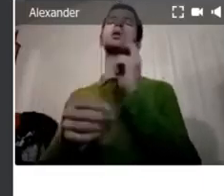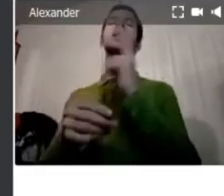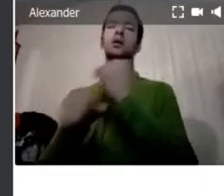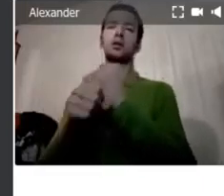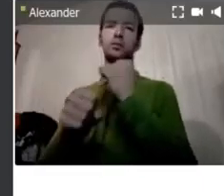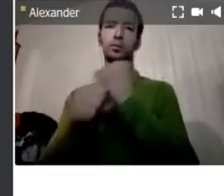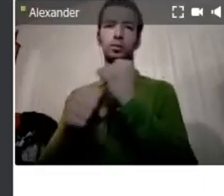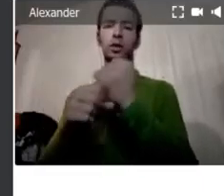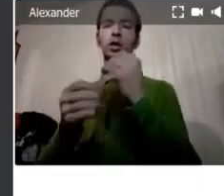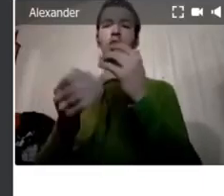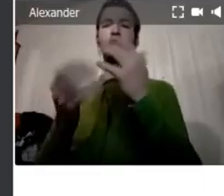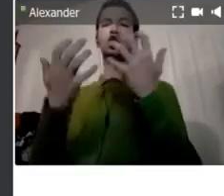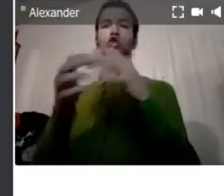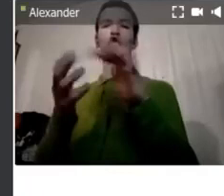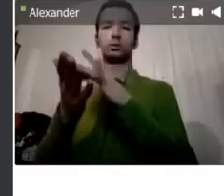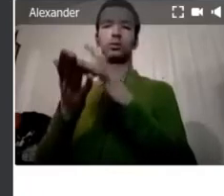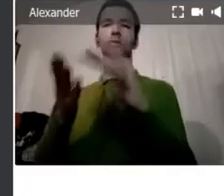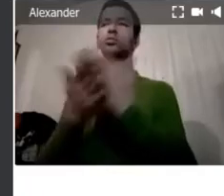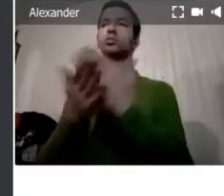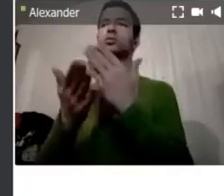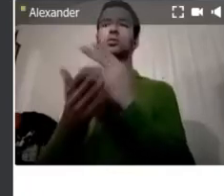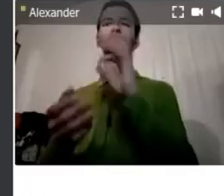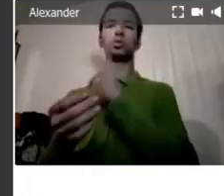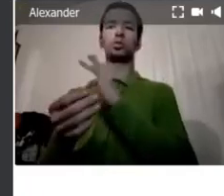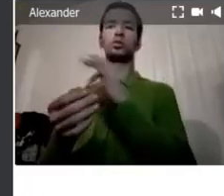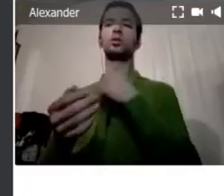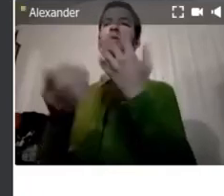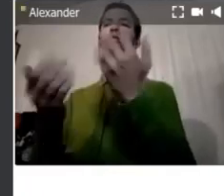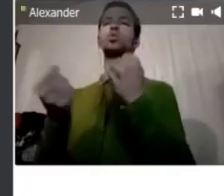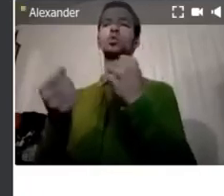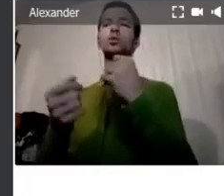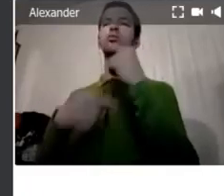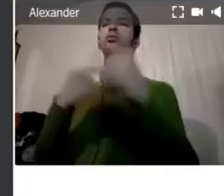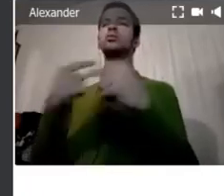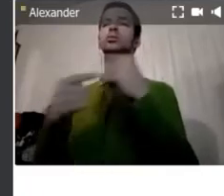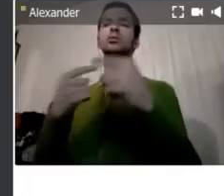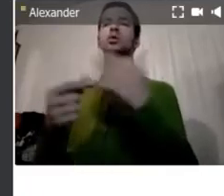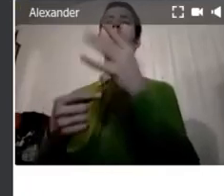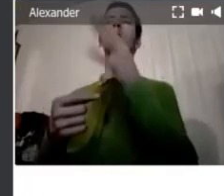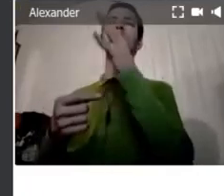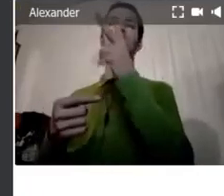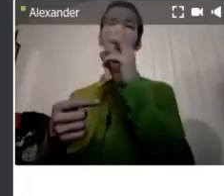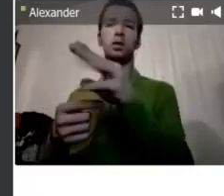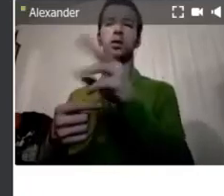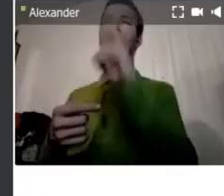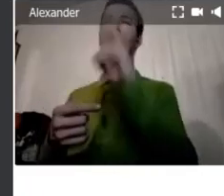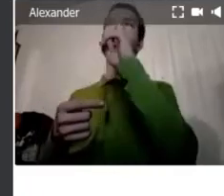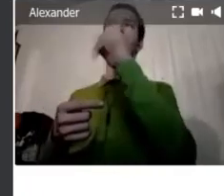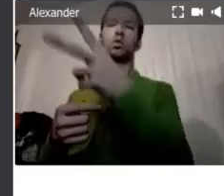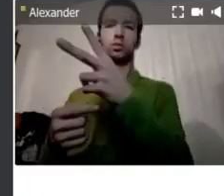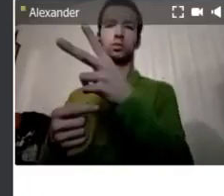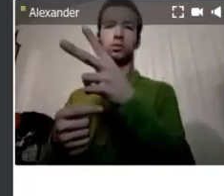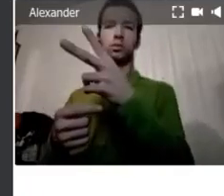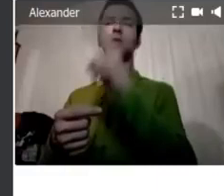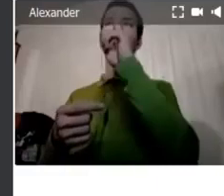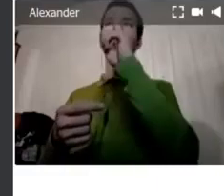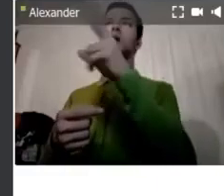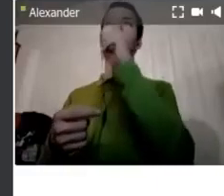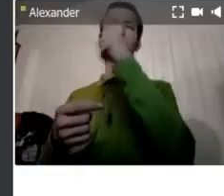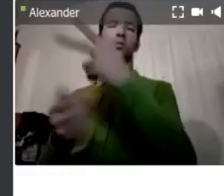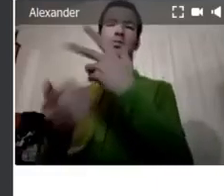это реальные скриншоты. Допустим, у клиента, у инвестора 15